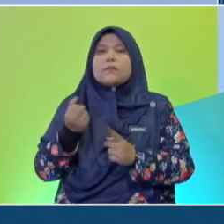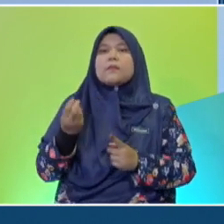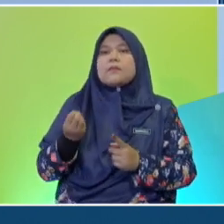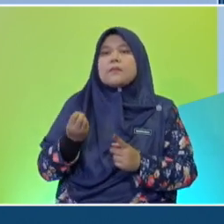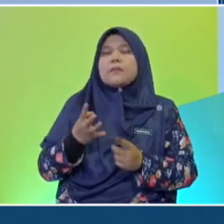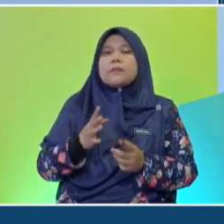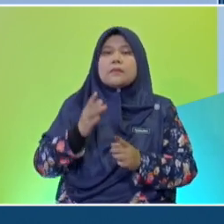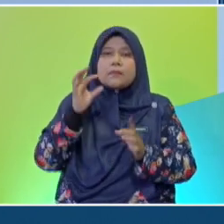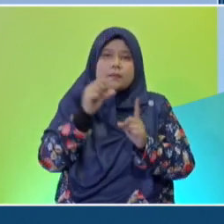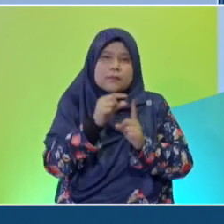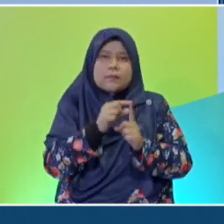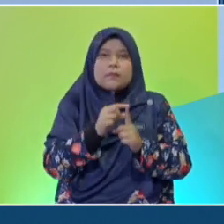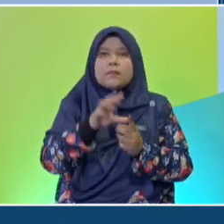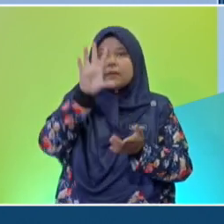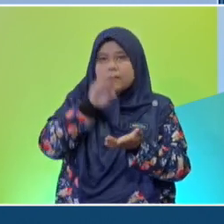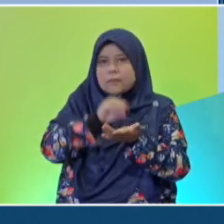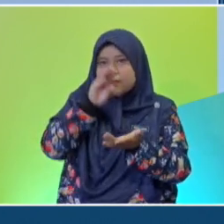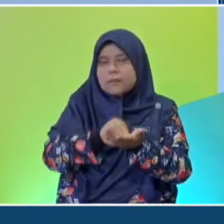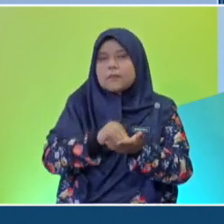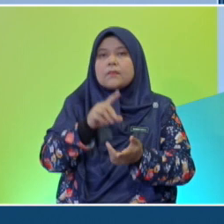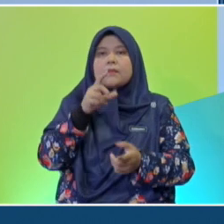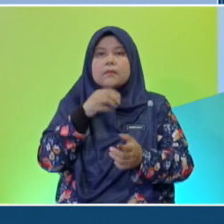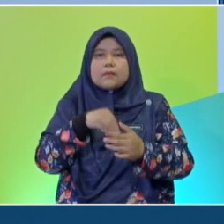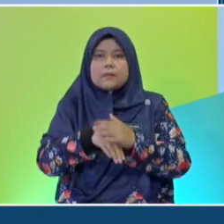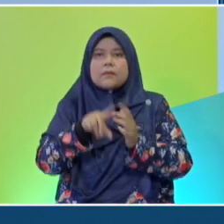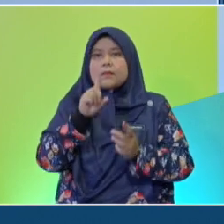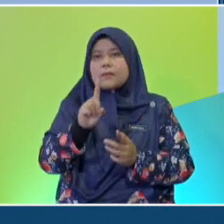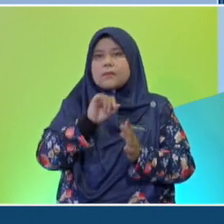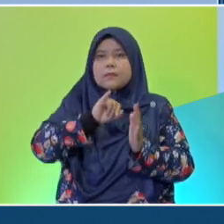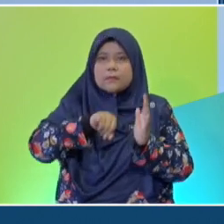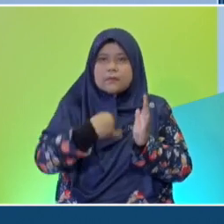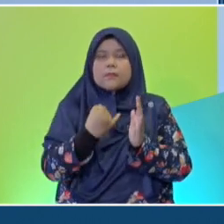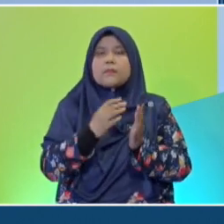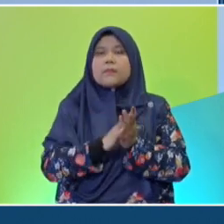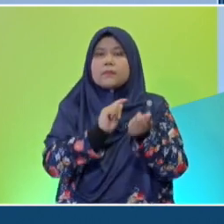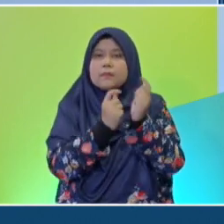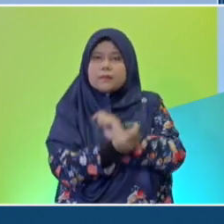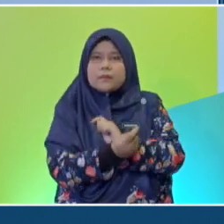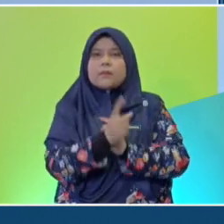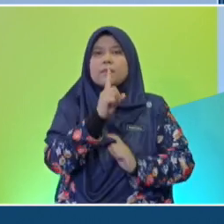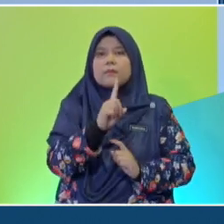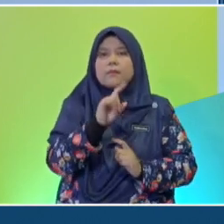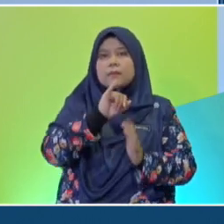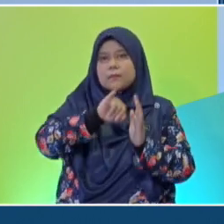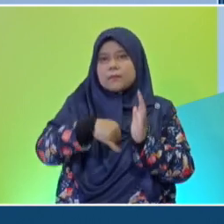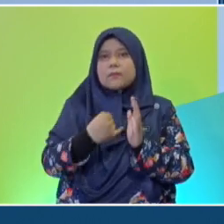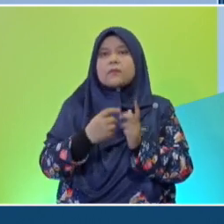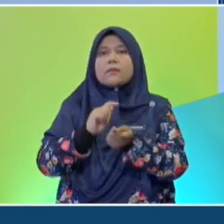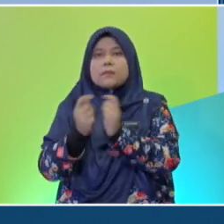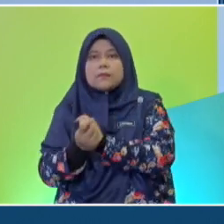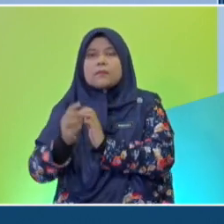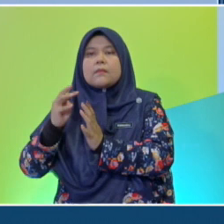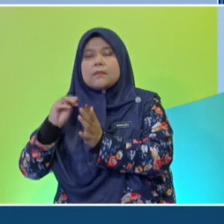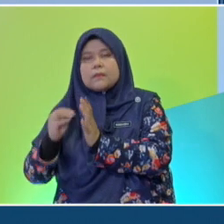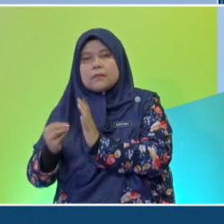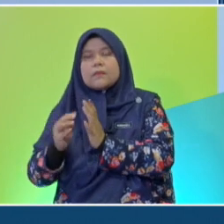yang dapat disalin dalam hasil 1 jam yang pertama kita akan Bukalah menit itu kepada nenek juga lah tapi jam